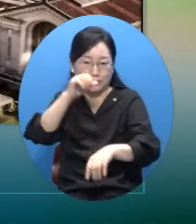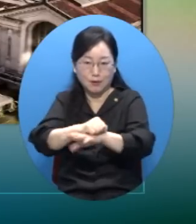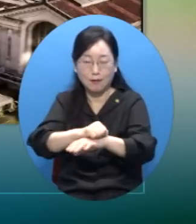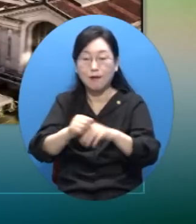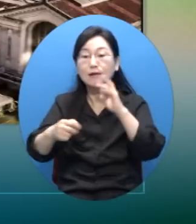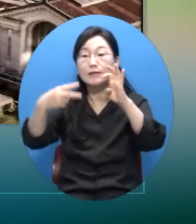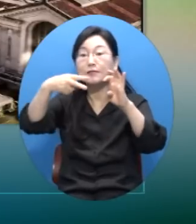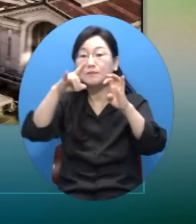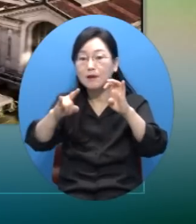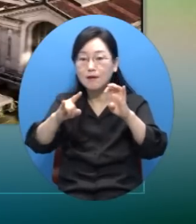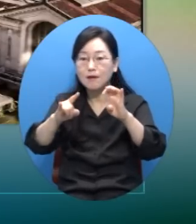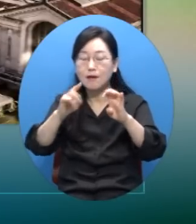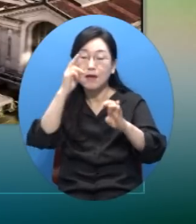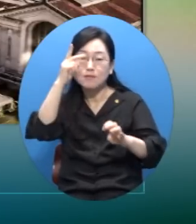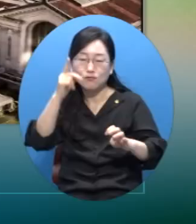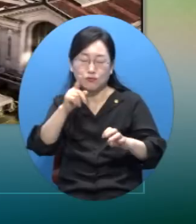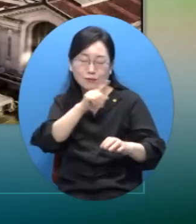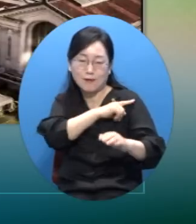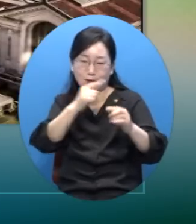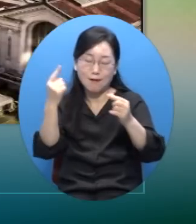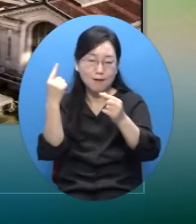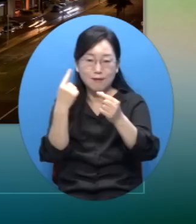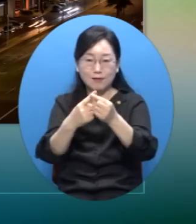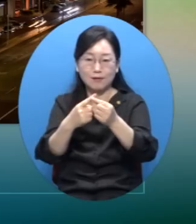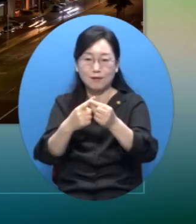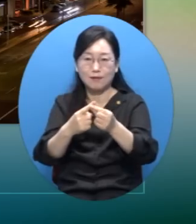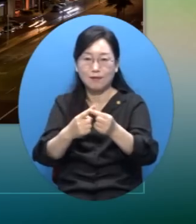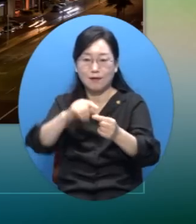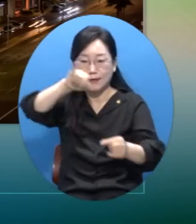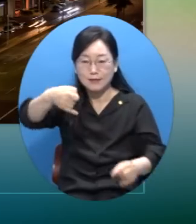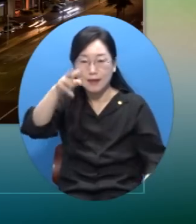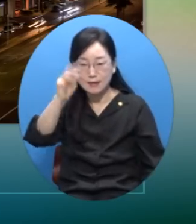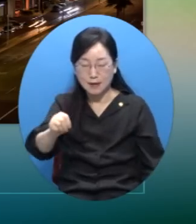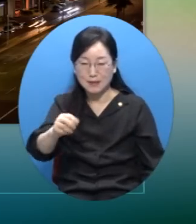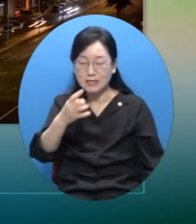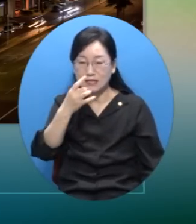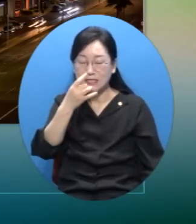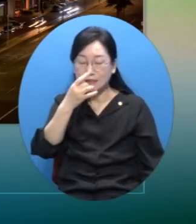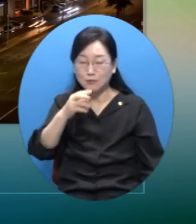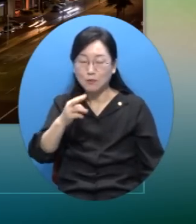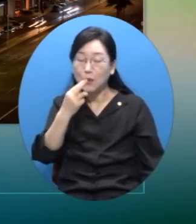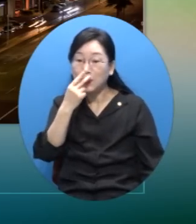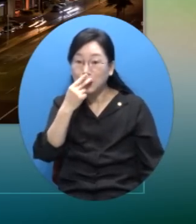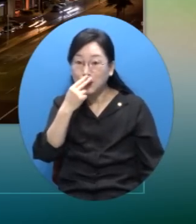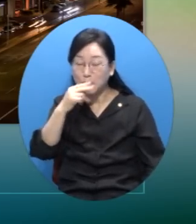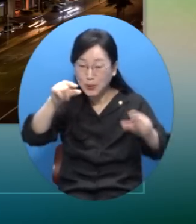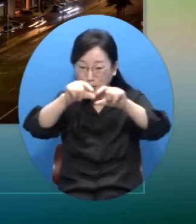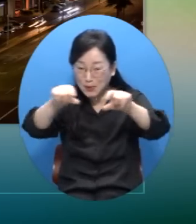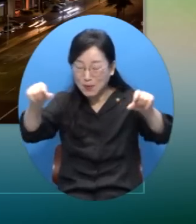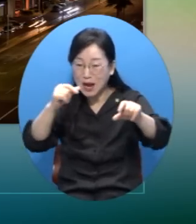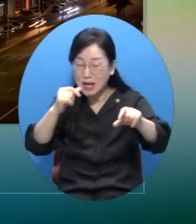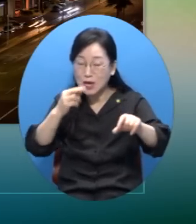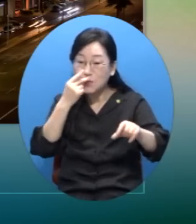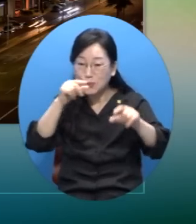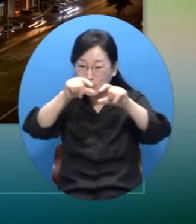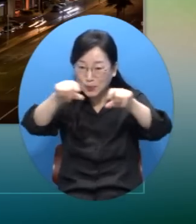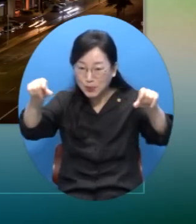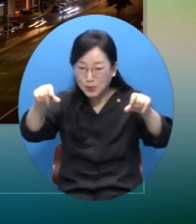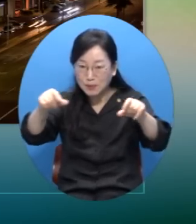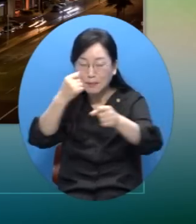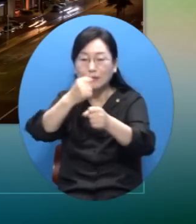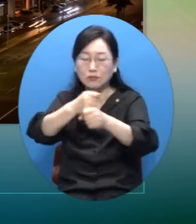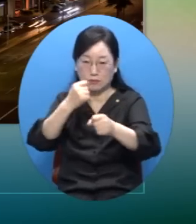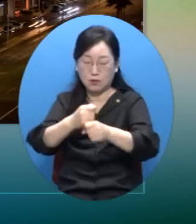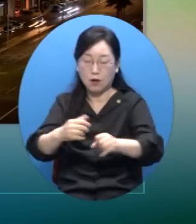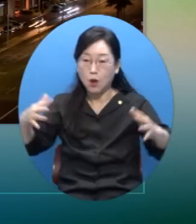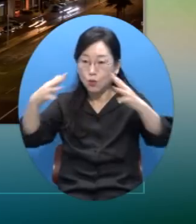최대의 PVC 회사인 JM 이글사를 일궈냈습니다. 이 PVC 미국에는 모든